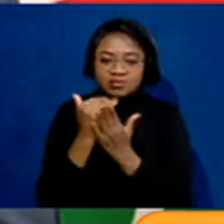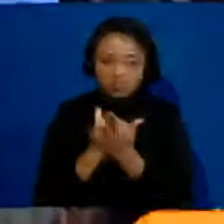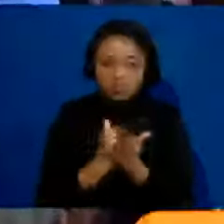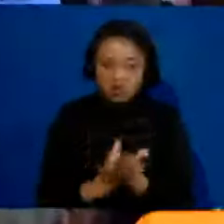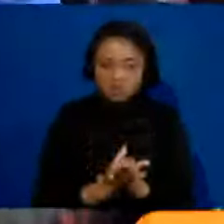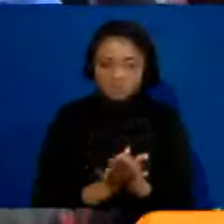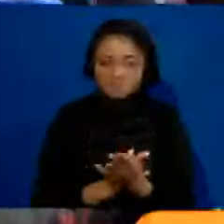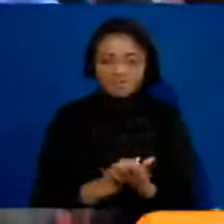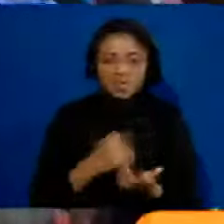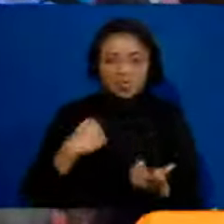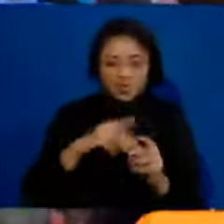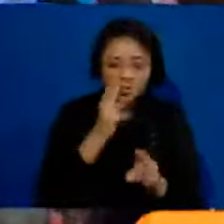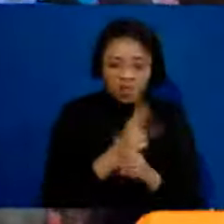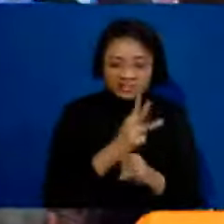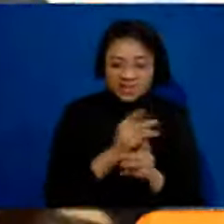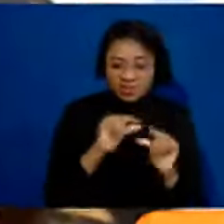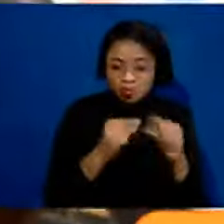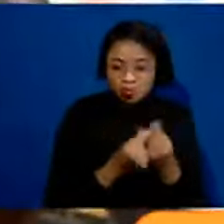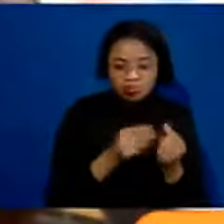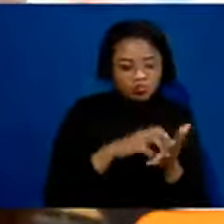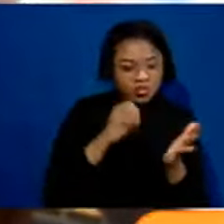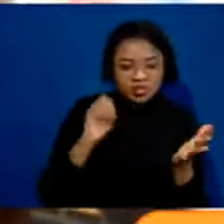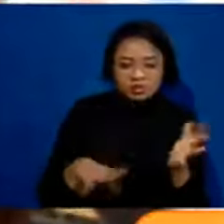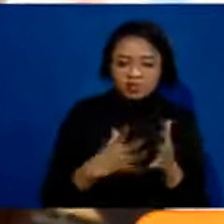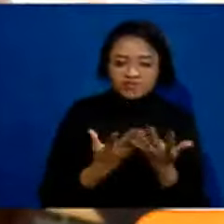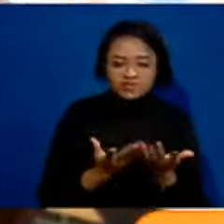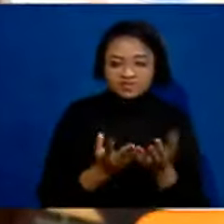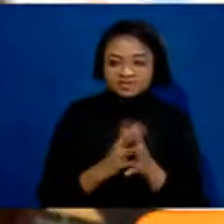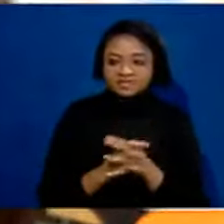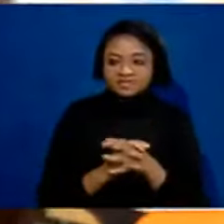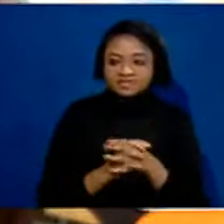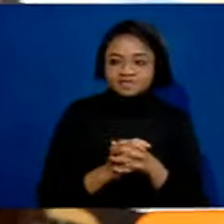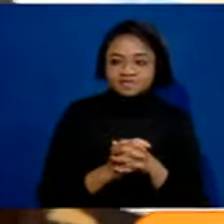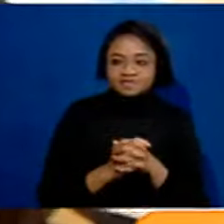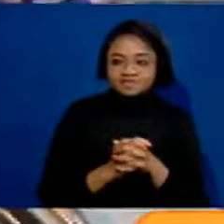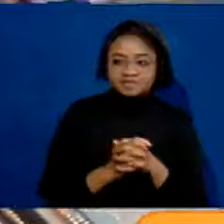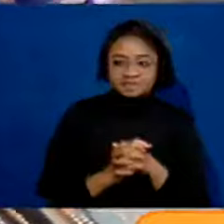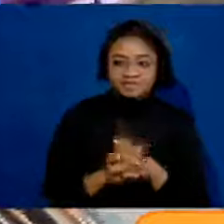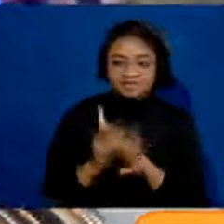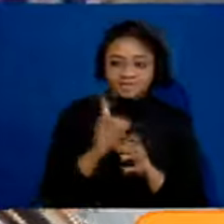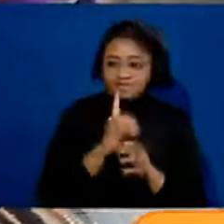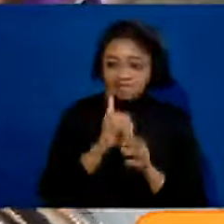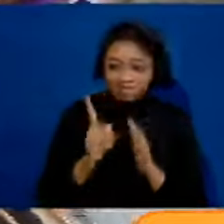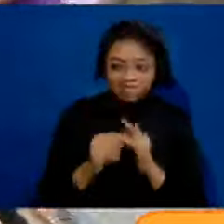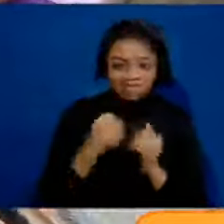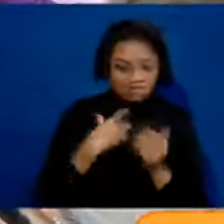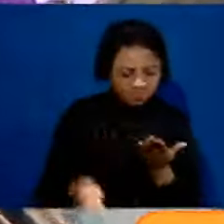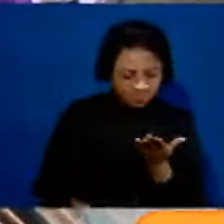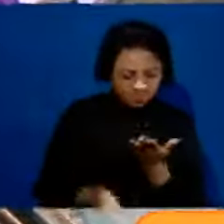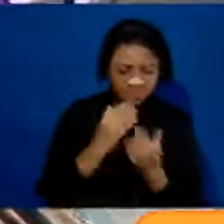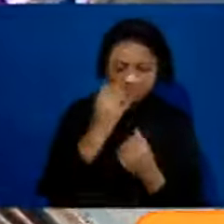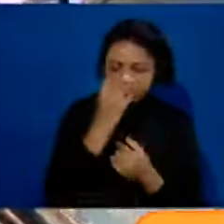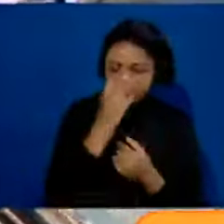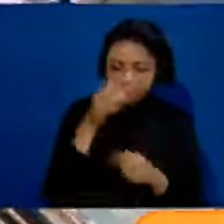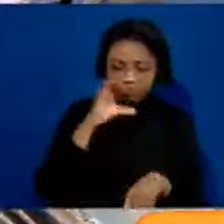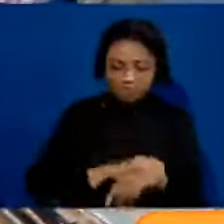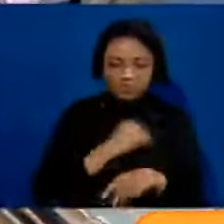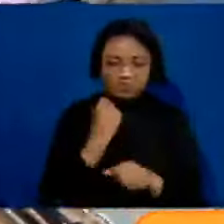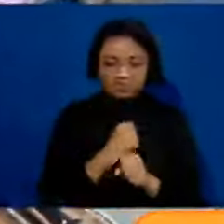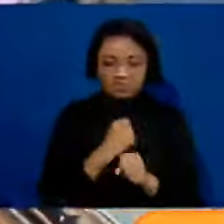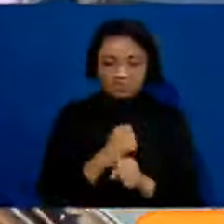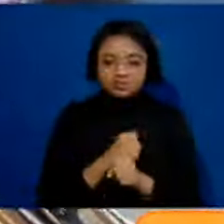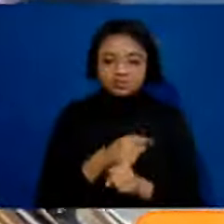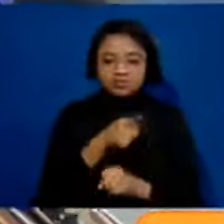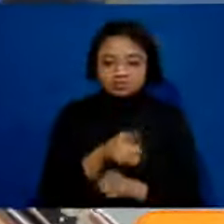president. Gachagua, ambaye alitegemea kura kutoka eneo la Mlima Kenya, akisema alimsaidia Ruto kuchaguliwa rais na kuwapa kutetea kiti chake